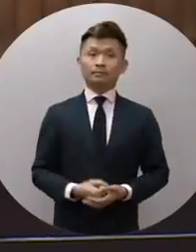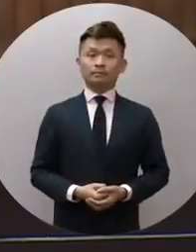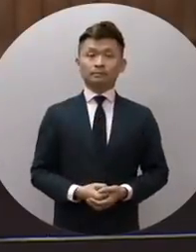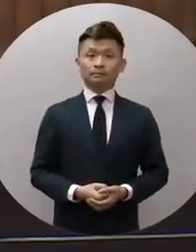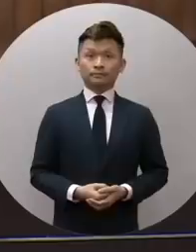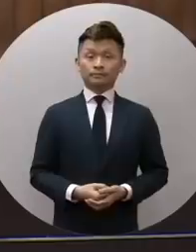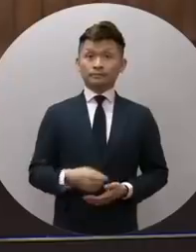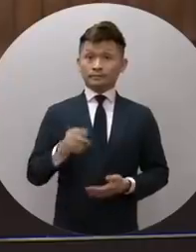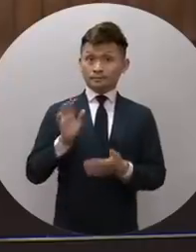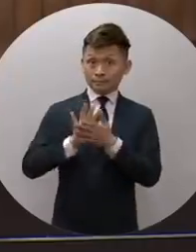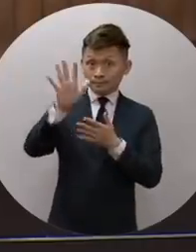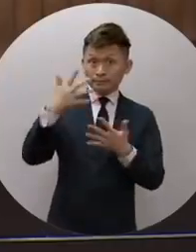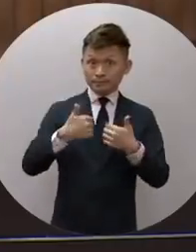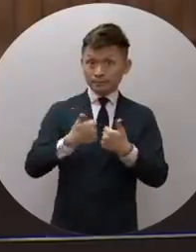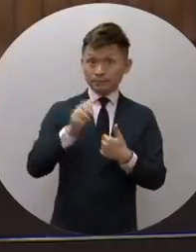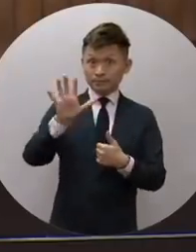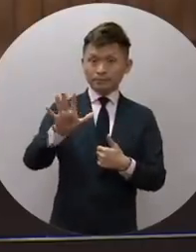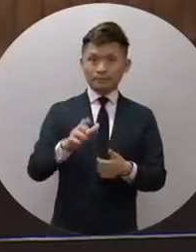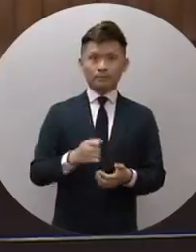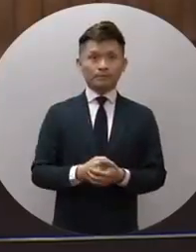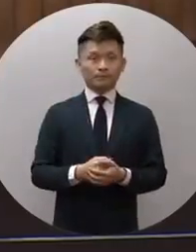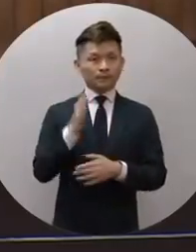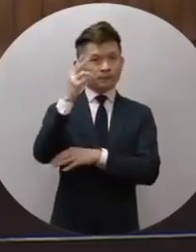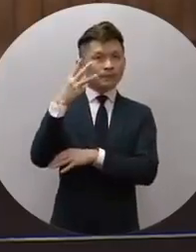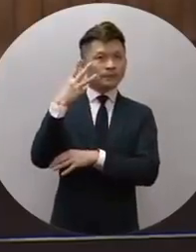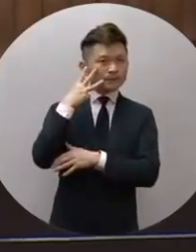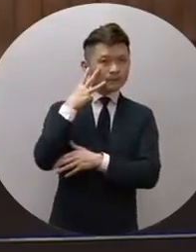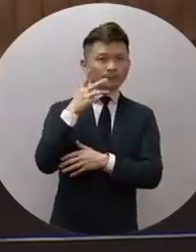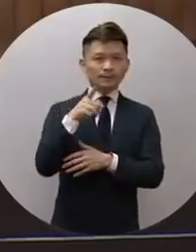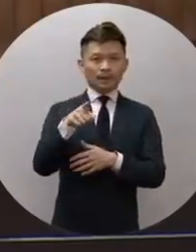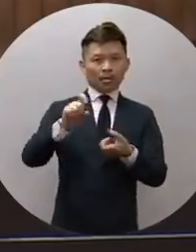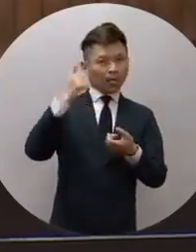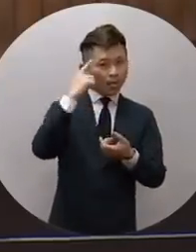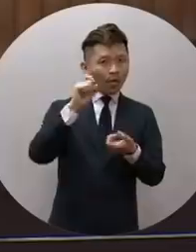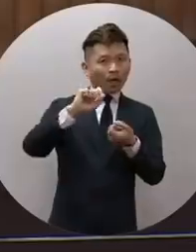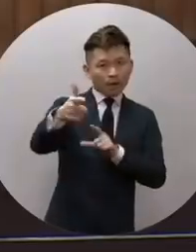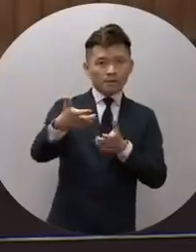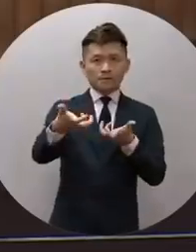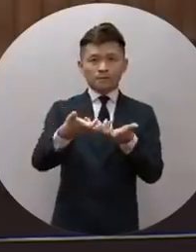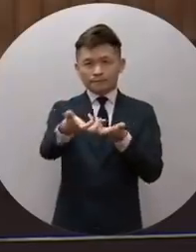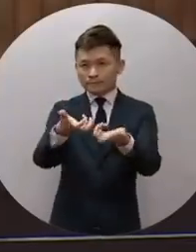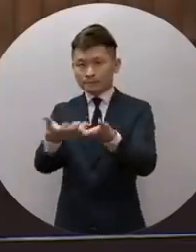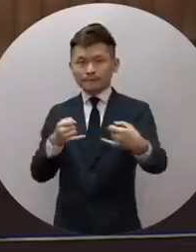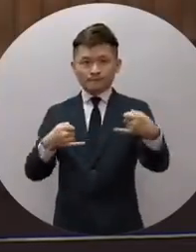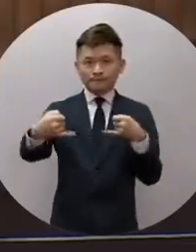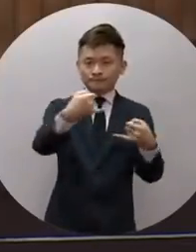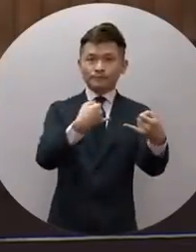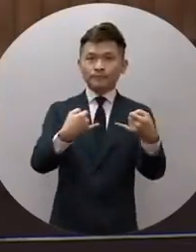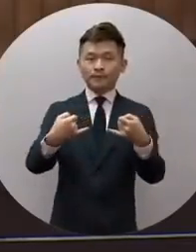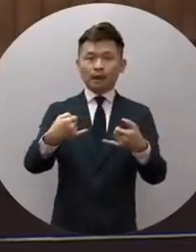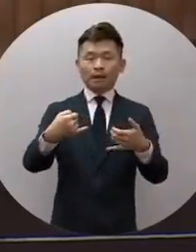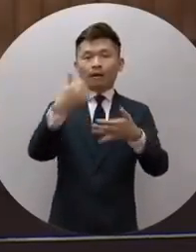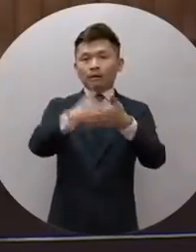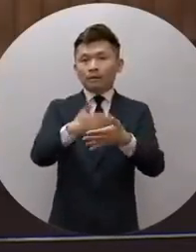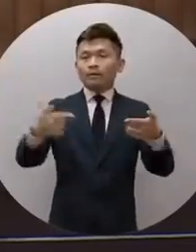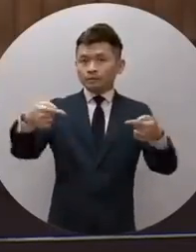我们也才有机会凝聚因政治而分化对立的朝野和社会，